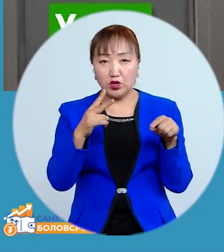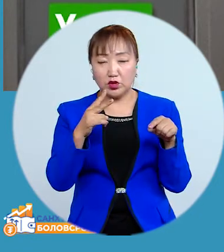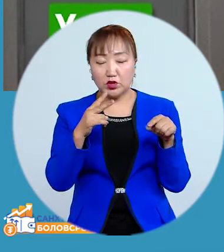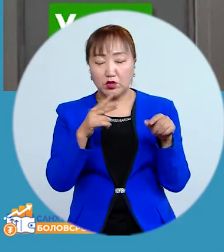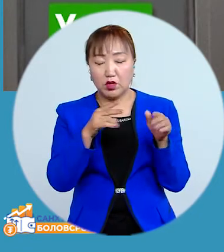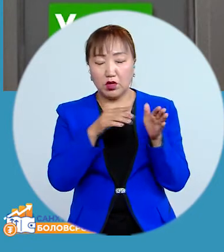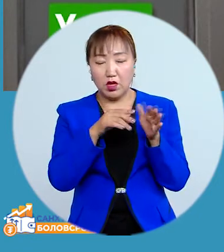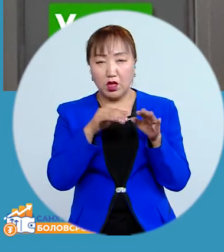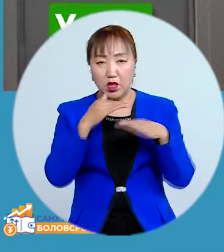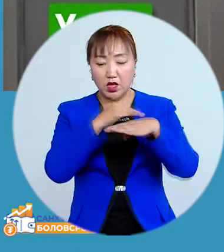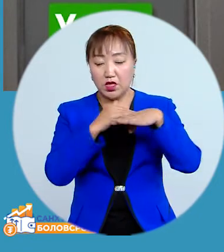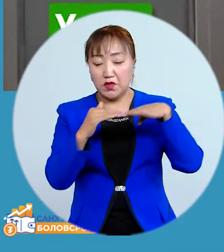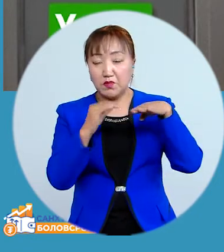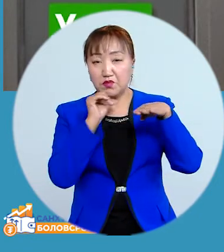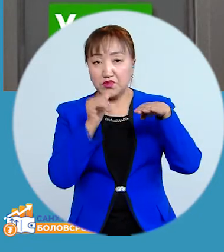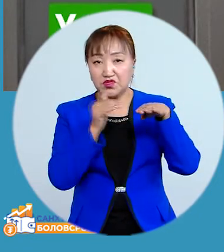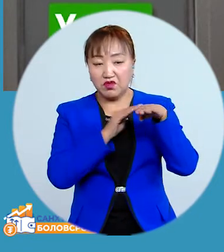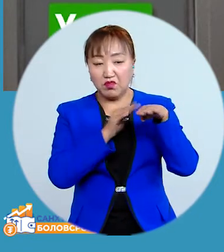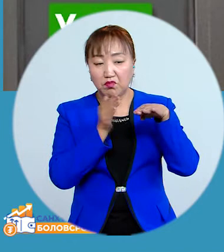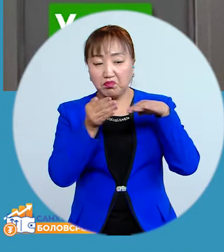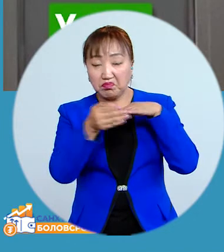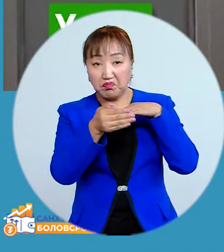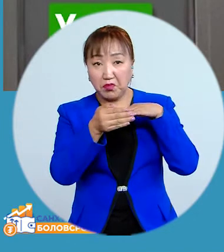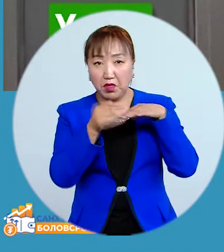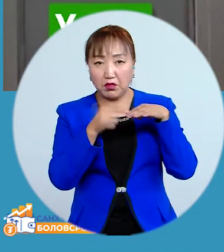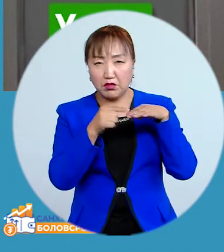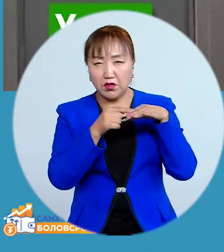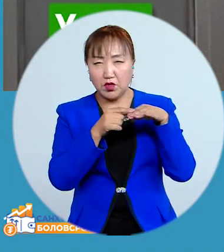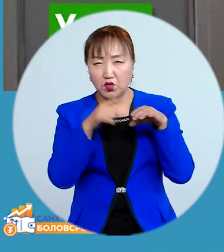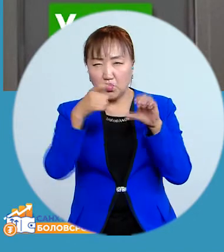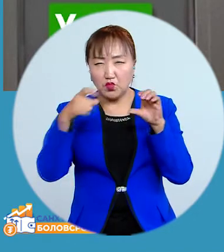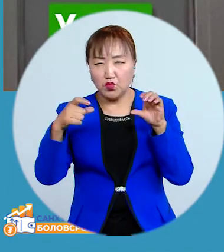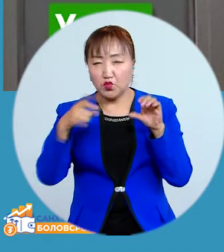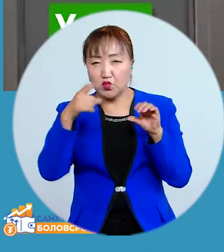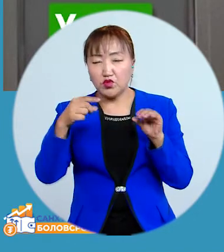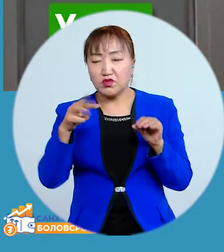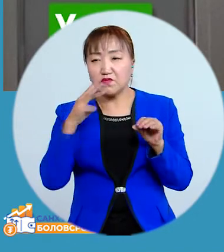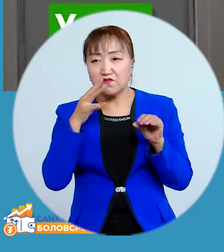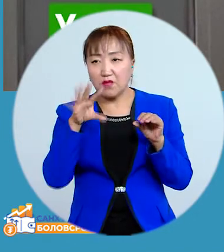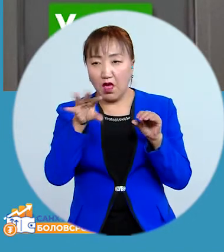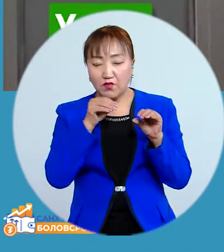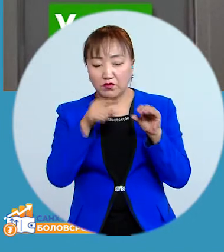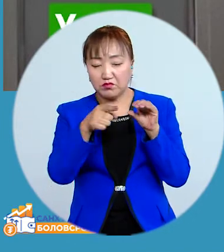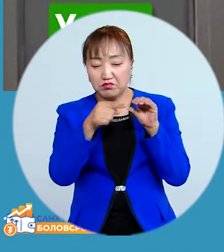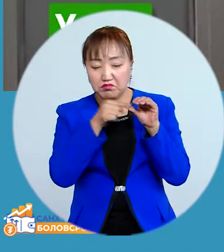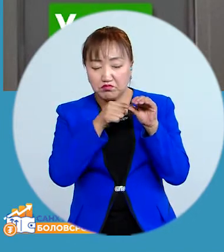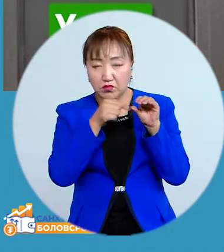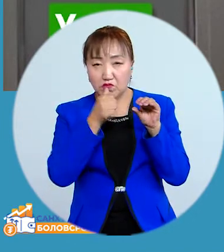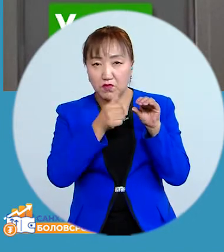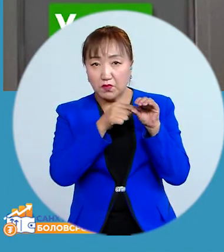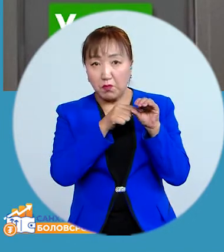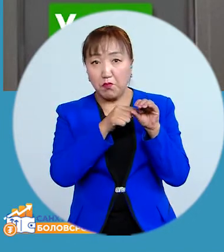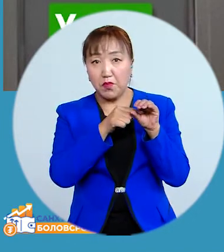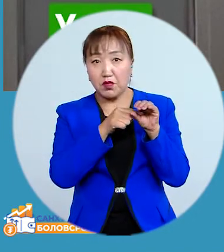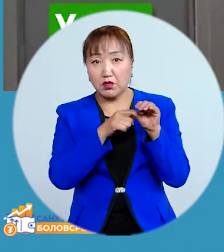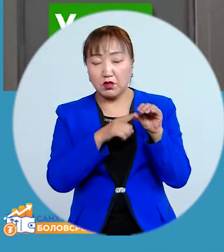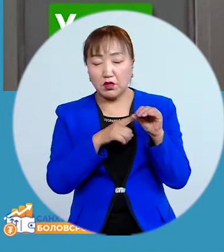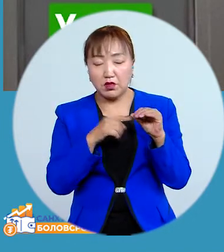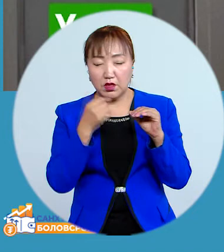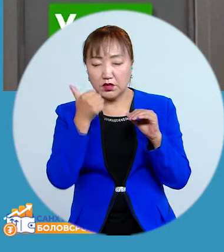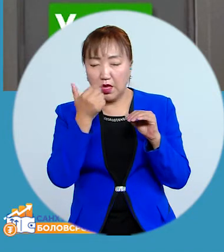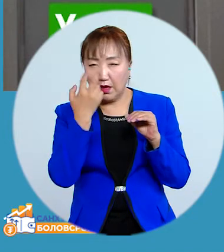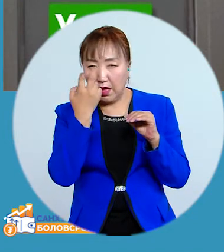бол залим эхлэгч бол өөр ийм програмтай чипээ одоо ингэ суулгасан байна. Тэгэхээр эндээс бас хараад